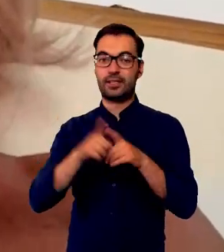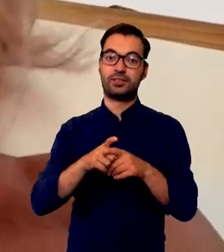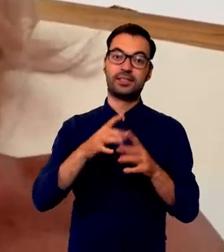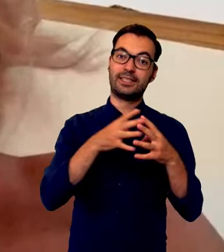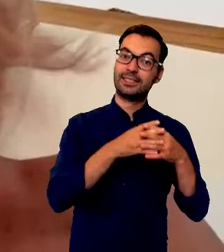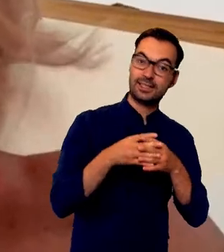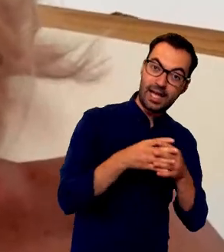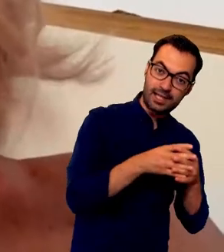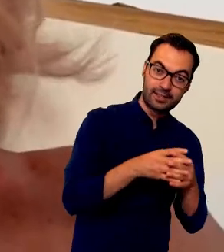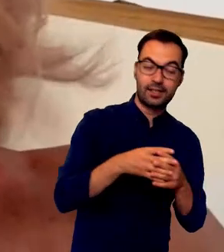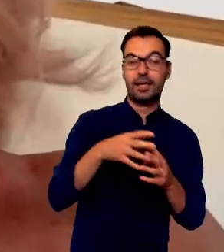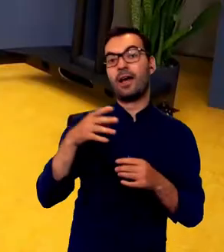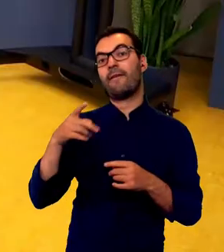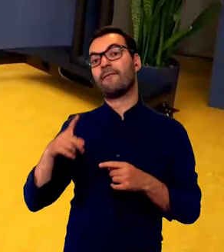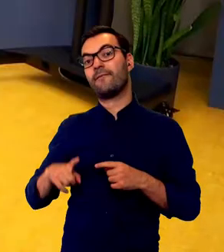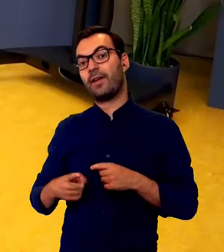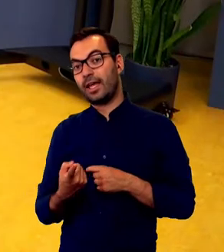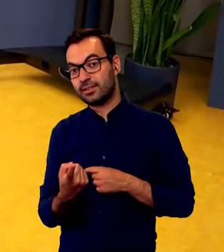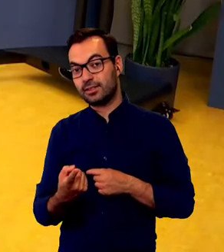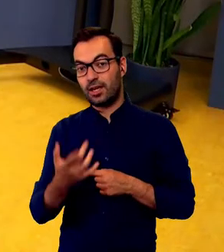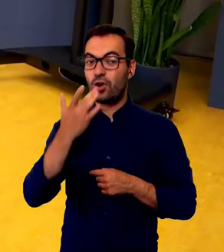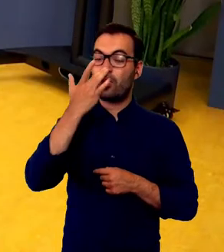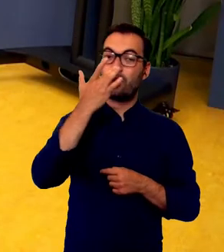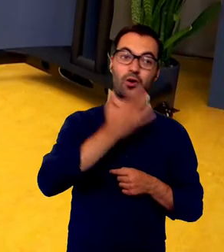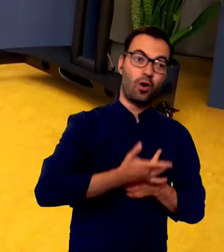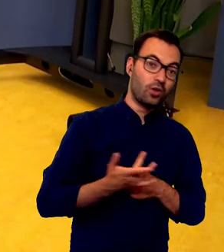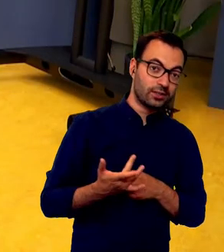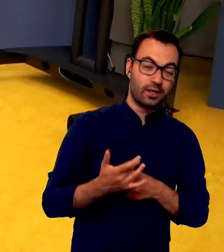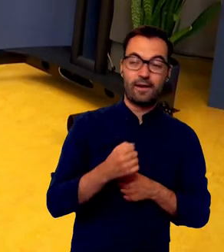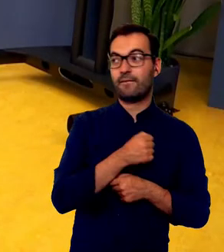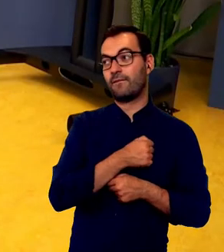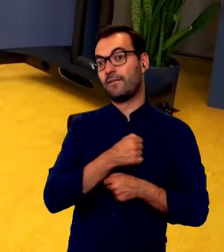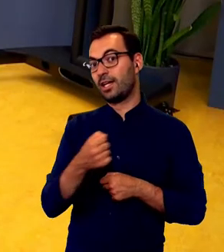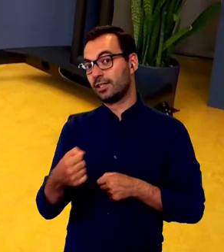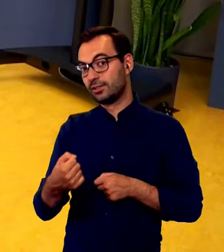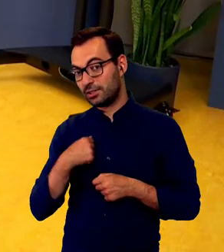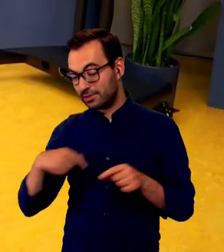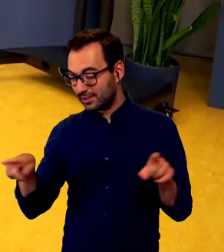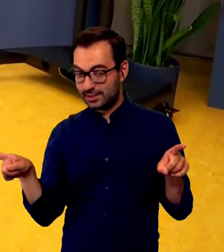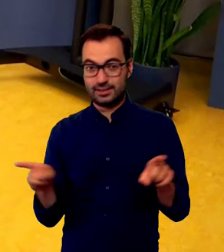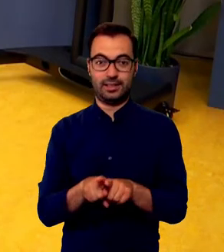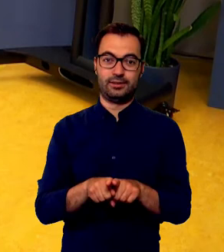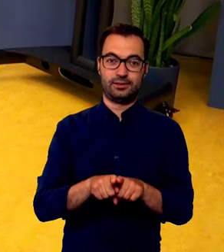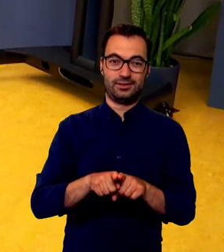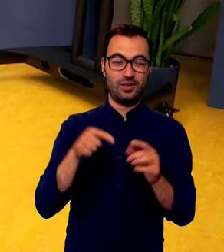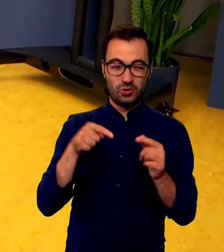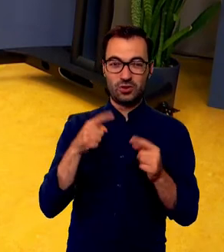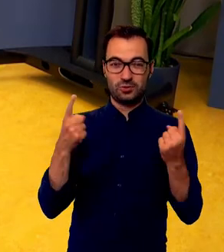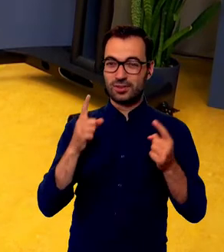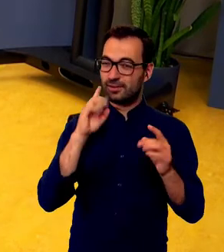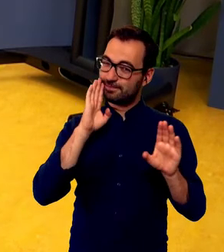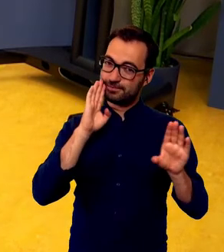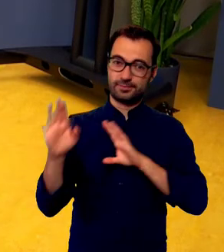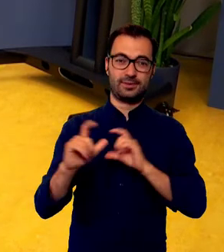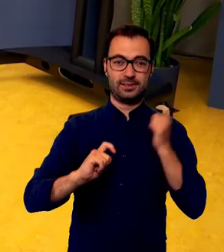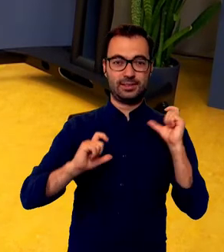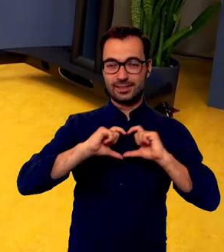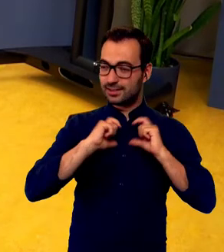Francji, jeżdżą do Rosji, jeżdżą do Warszawy. To wszystko się dzieje na całym świecie